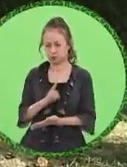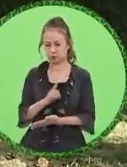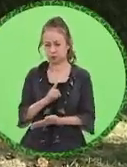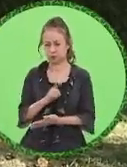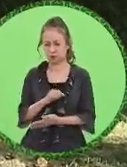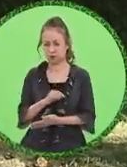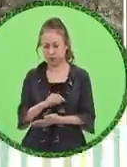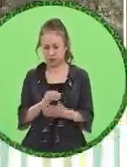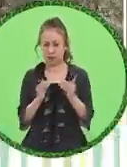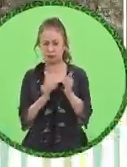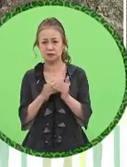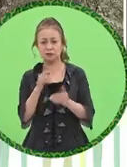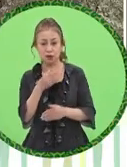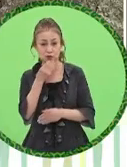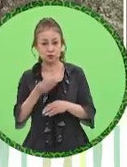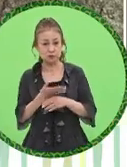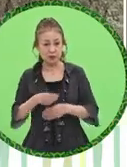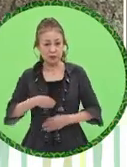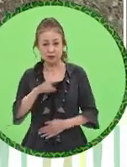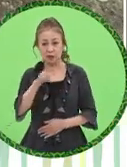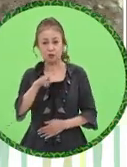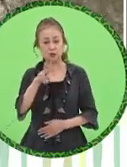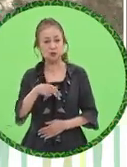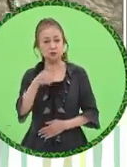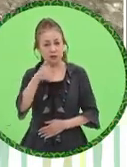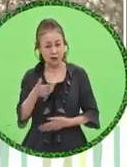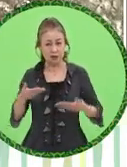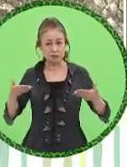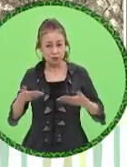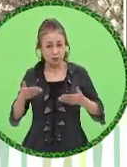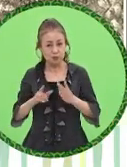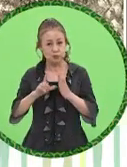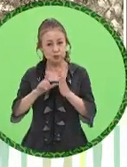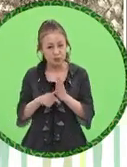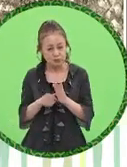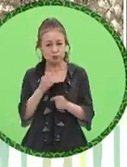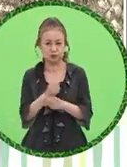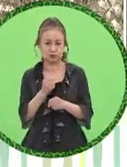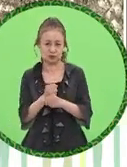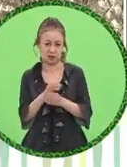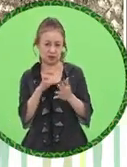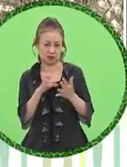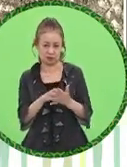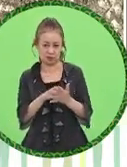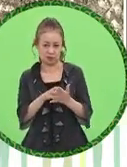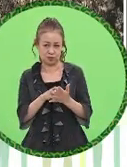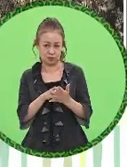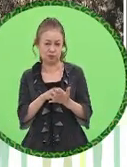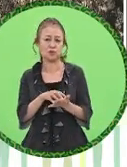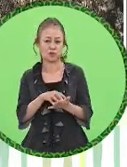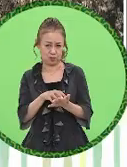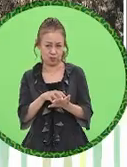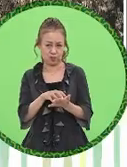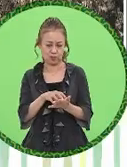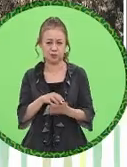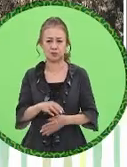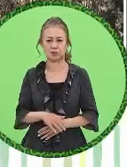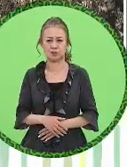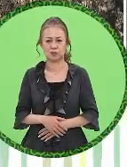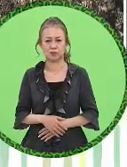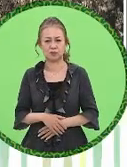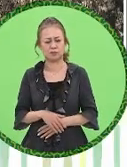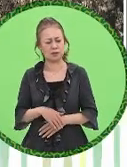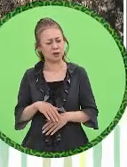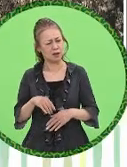れていまして、この石垣は福島正則が藩主の時に築かれた石垣と言われて、そこに書かれた刻印です